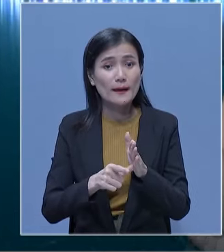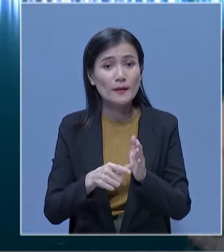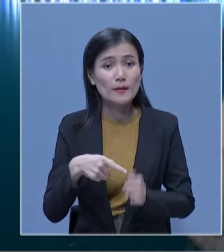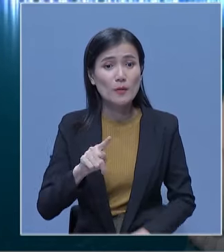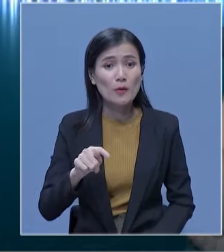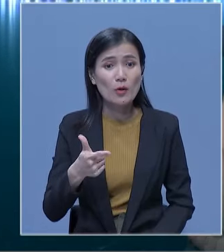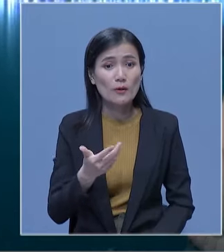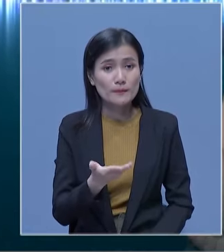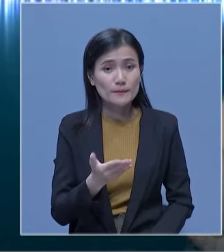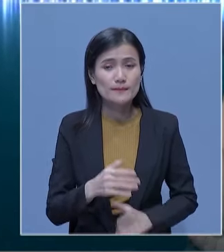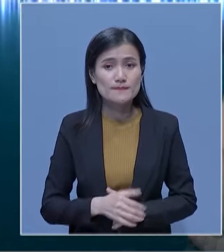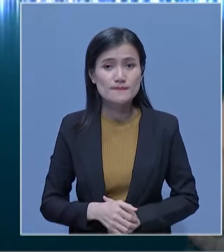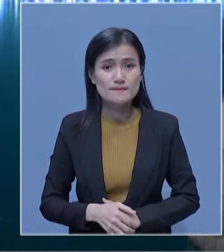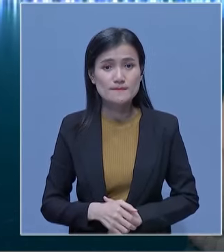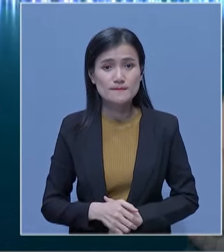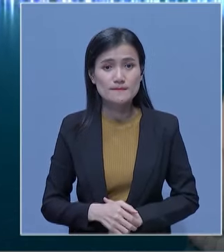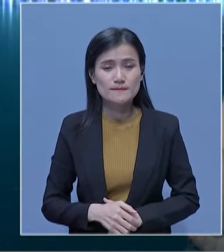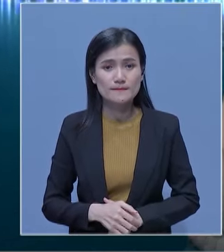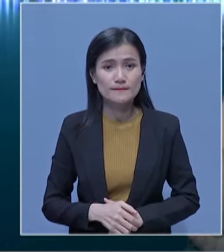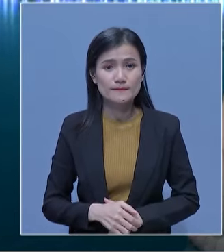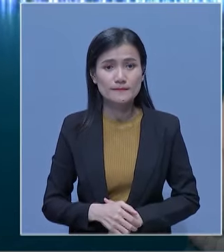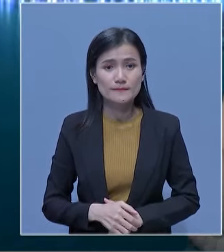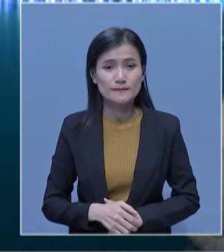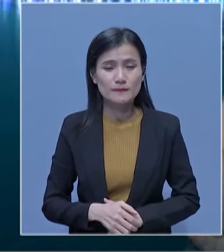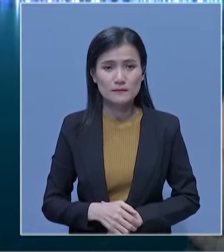สวัสดีครับท่านรองท่านรองครับ